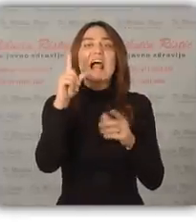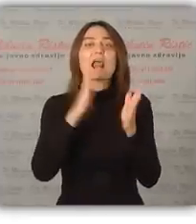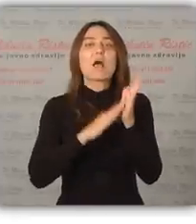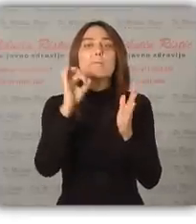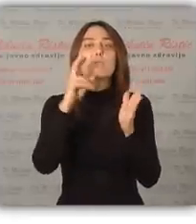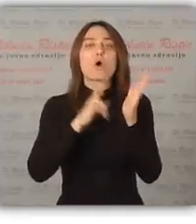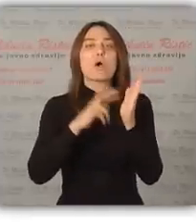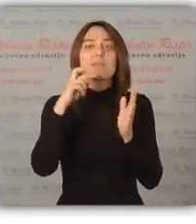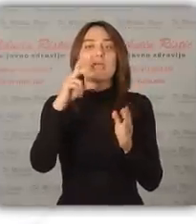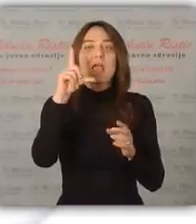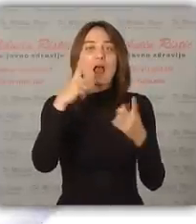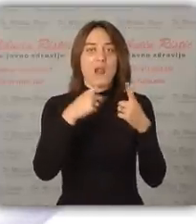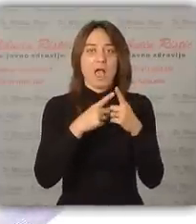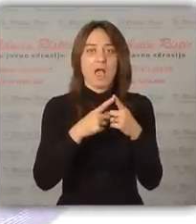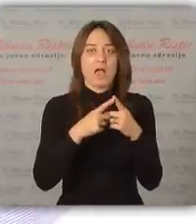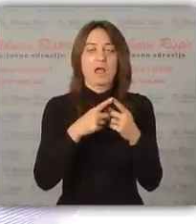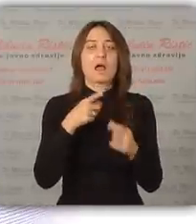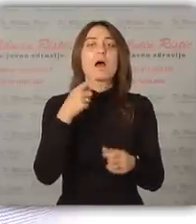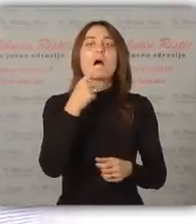salmonela.